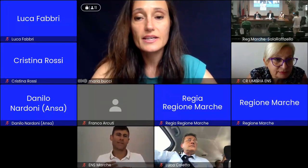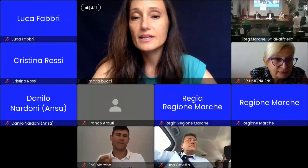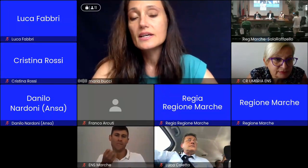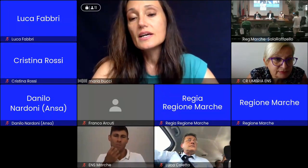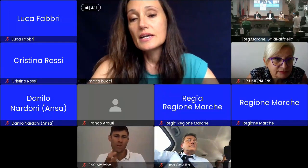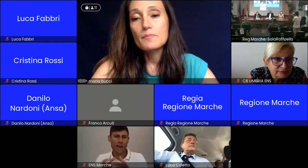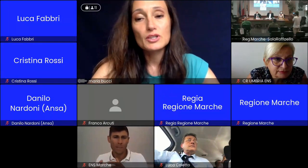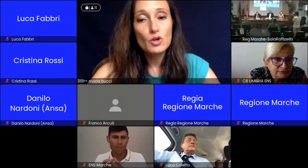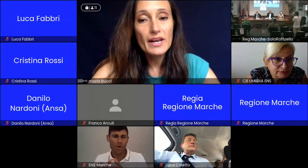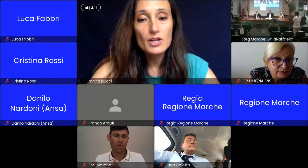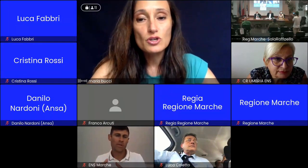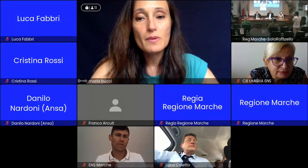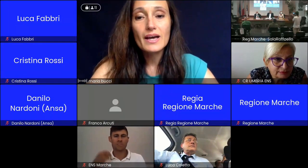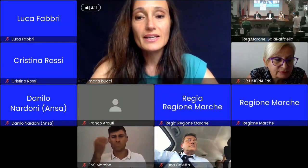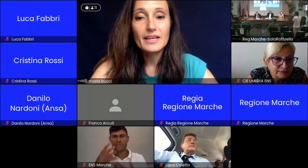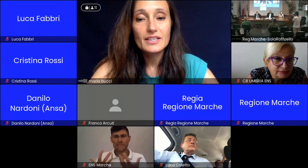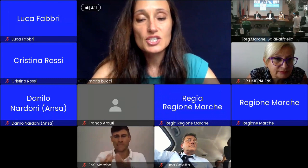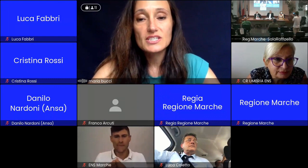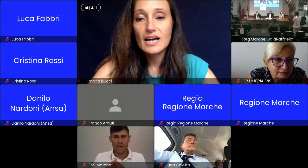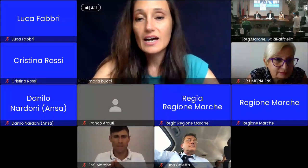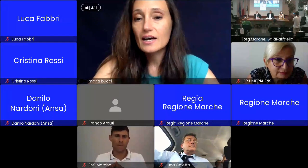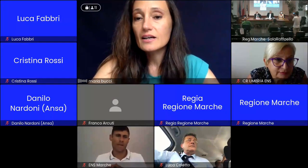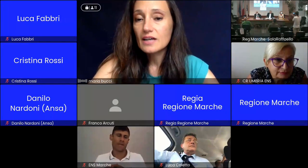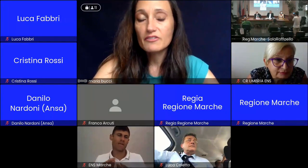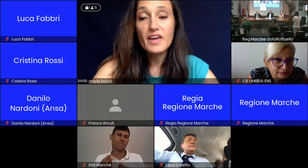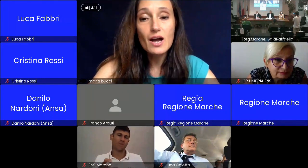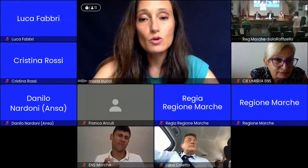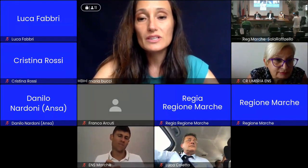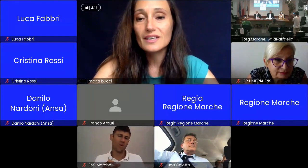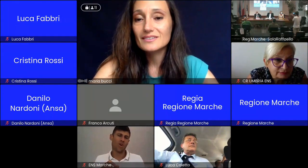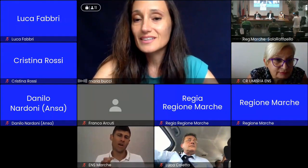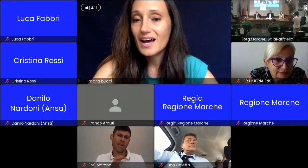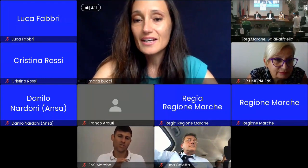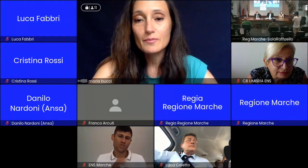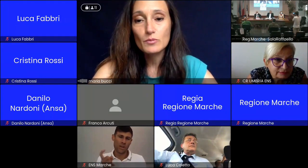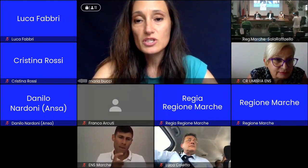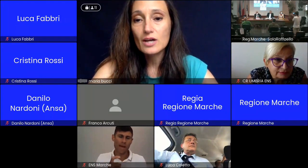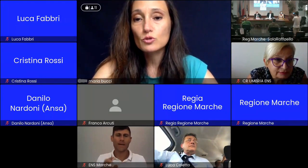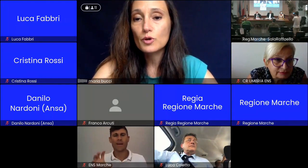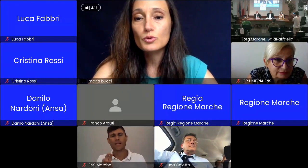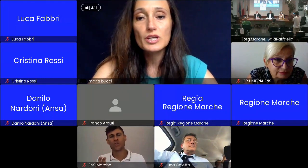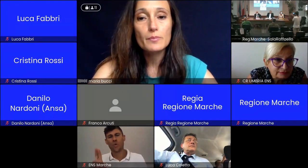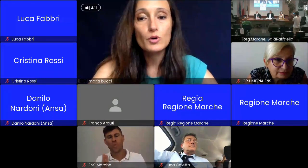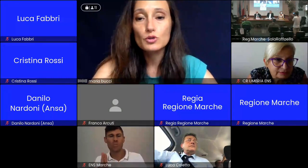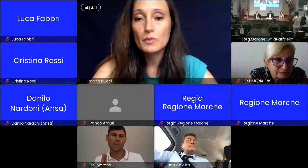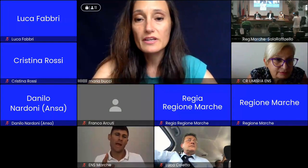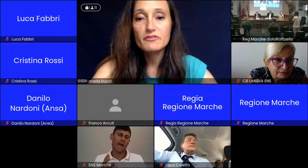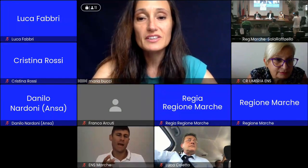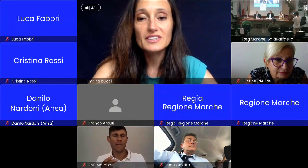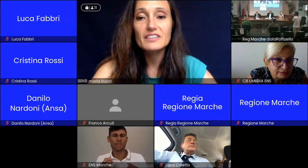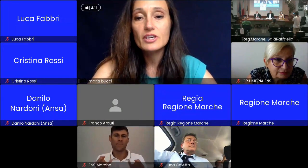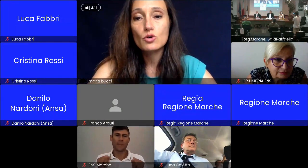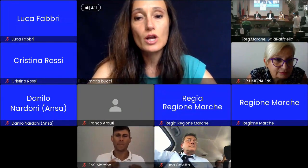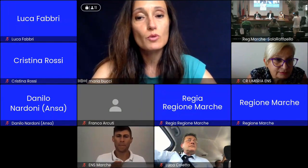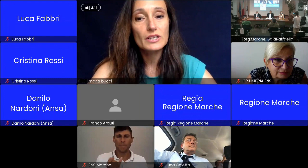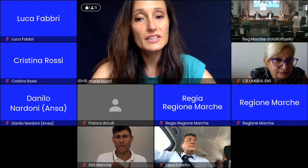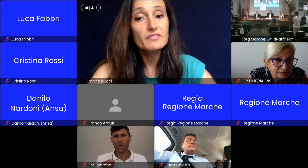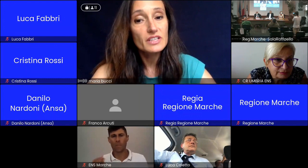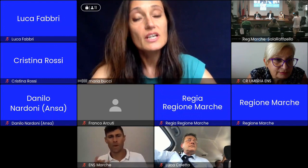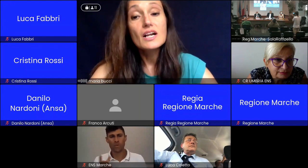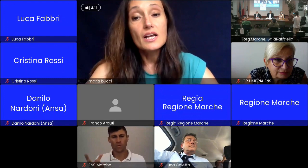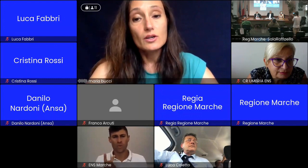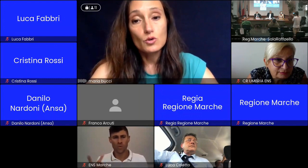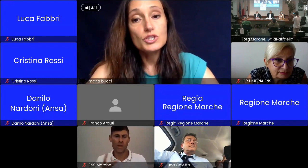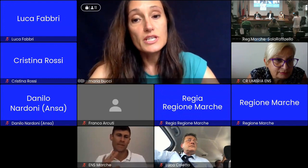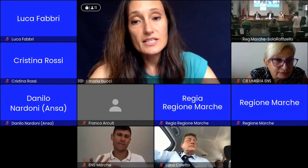Umbria, che in particolare la Regione Marche ci sta a fianco da tanti anni, abbiamo instaurato proprio dei rapporti ormai fattivi e